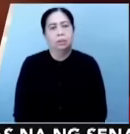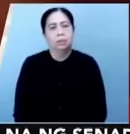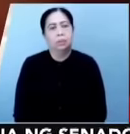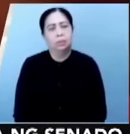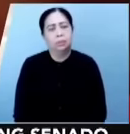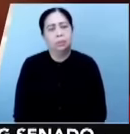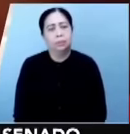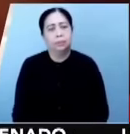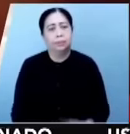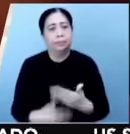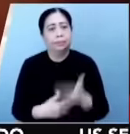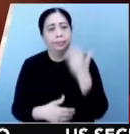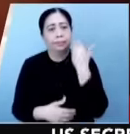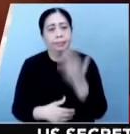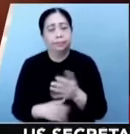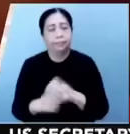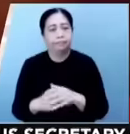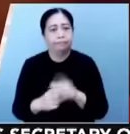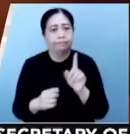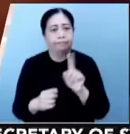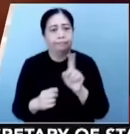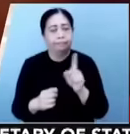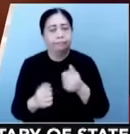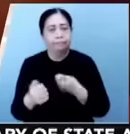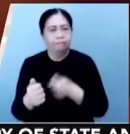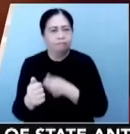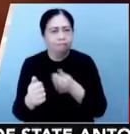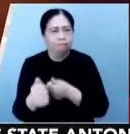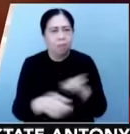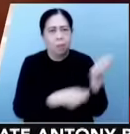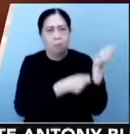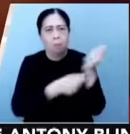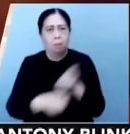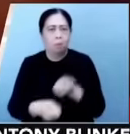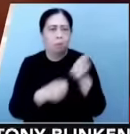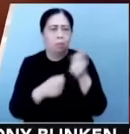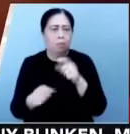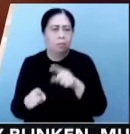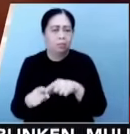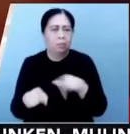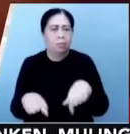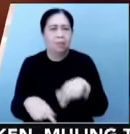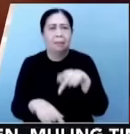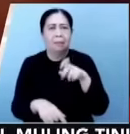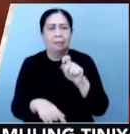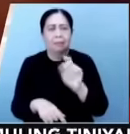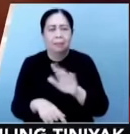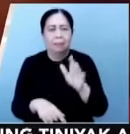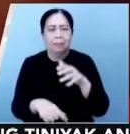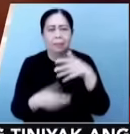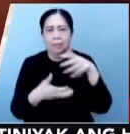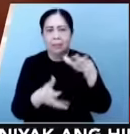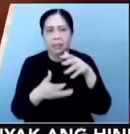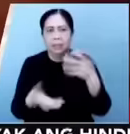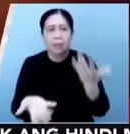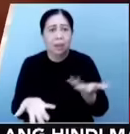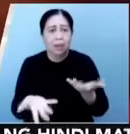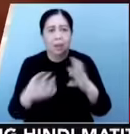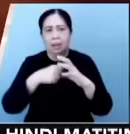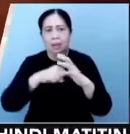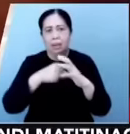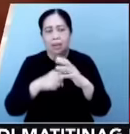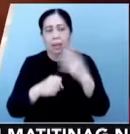Patay matapos habulin at paghahampasin ang isang alagang aso sa Camarines Sur. Katwiran ng